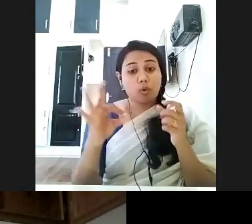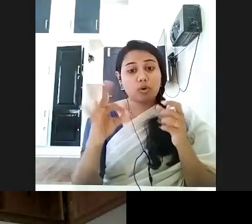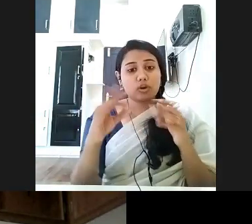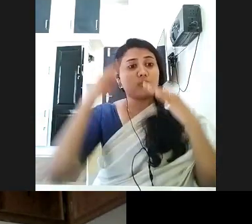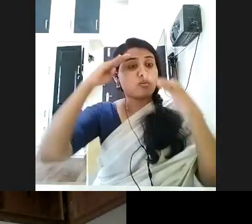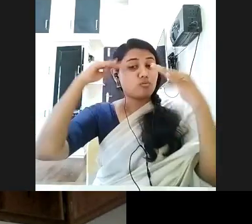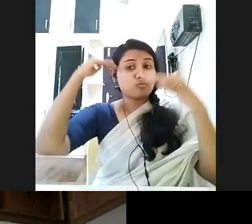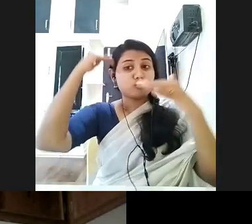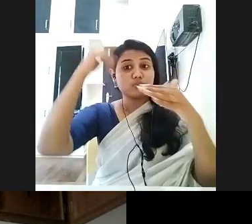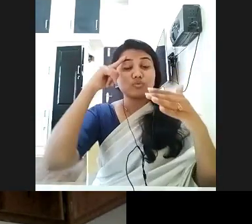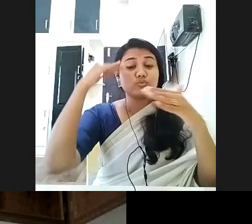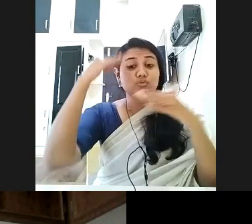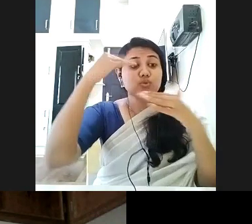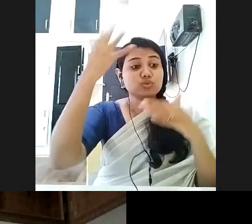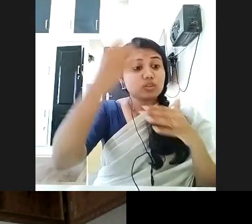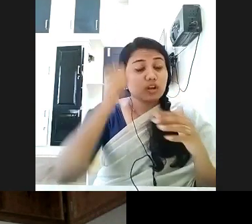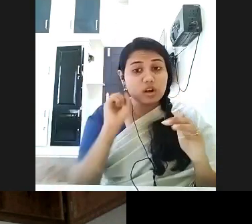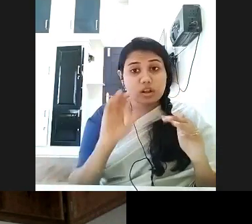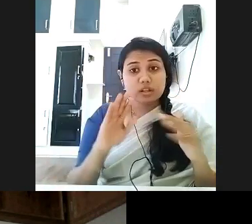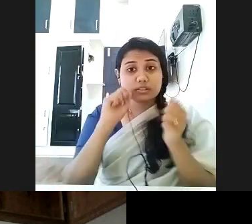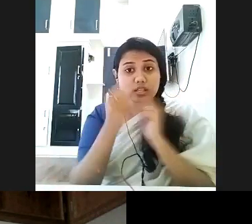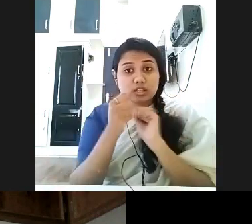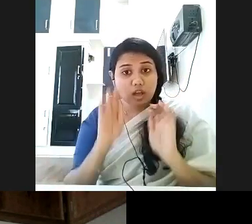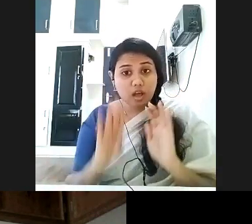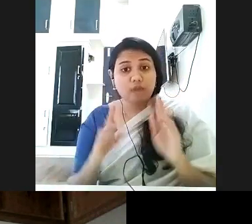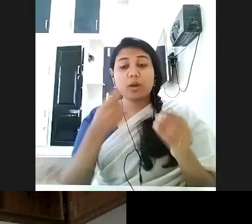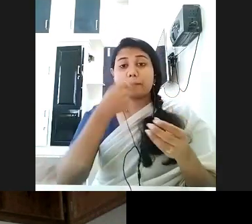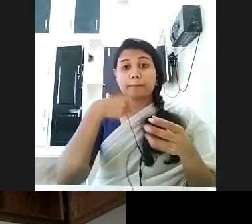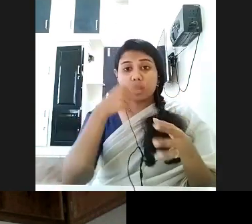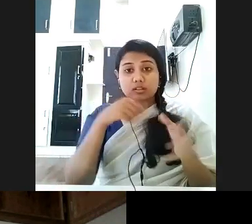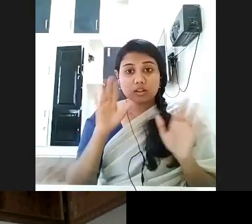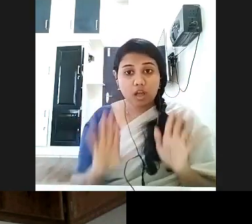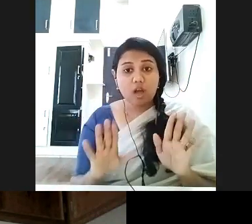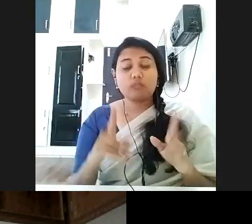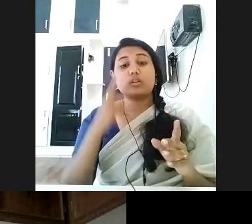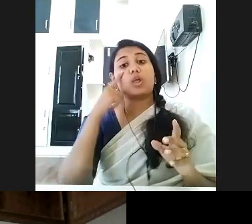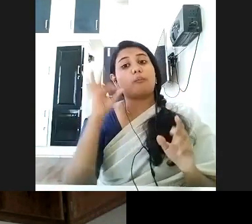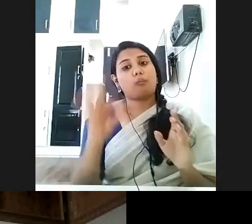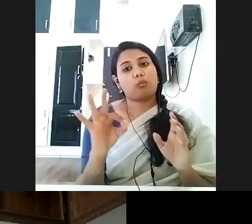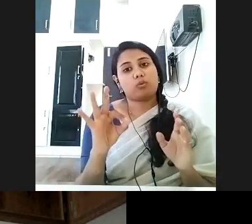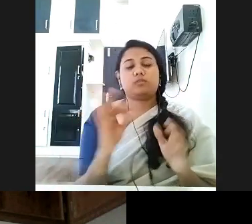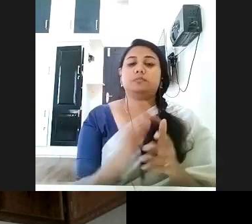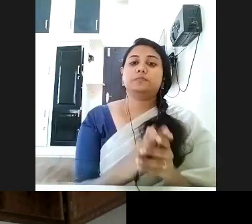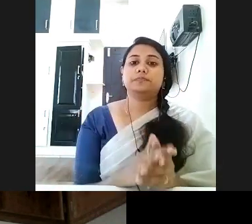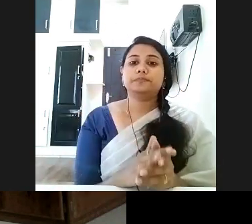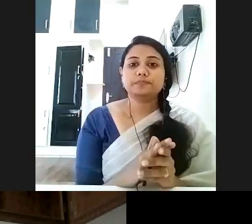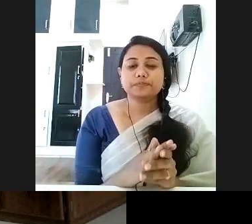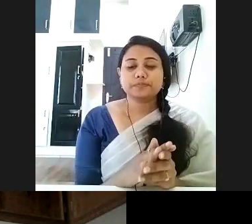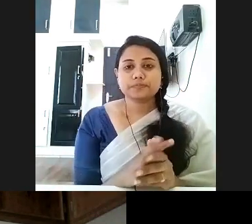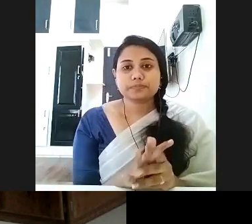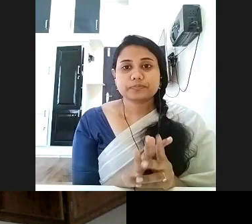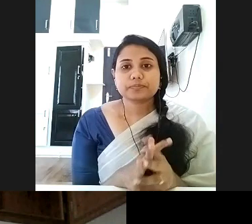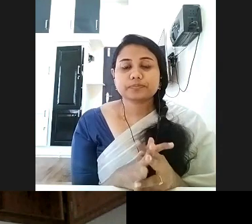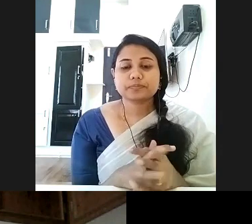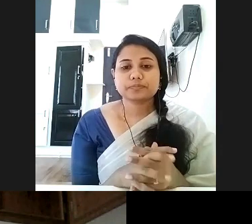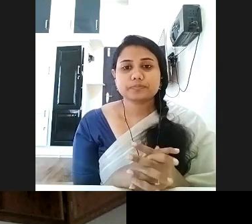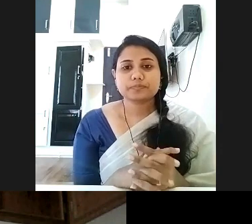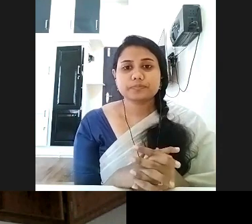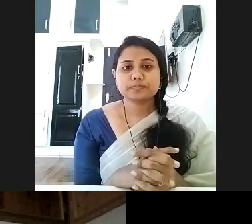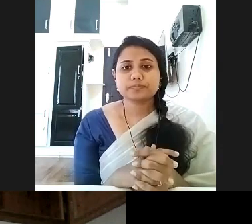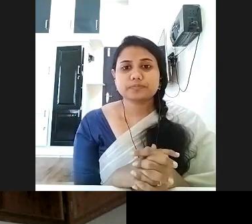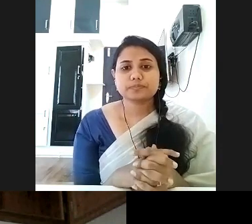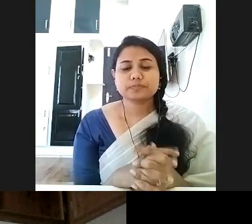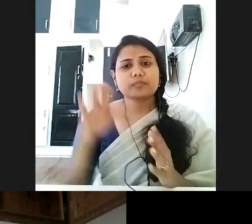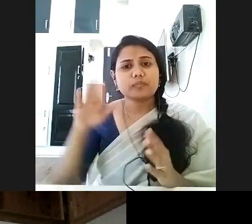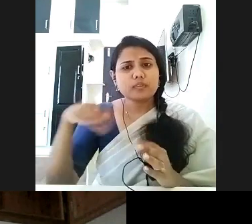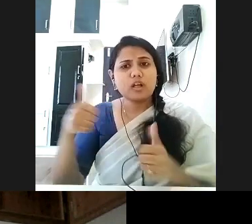മാറ്റങ്ങൾ വരുന്നുണ്ടോ, ട്രീറ്റ്മെന്റ് വല്ലതുമുണ്ടോ എല്ലാം അറിയാൻ വേണ്ടി നമുക്കത് മാൻഡേറ്ററി ആണ്. ഓക്കെ, താങ്ക് യു. മാഡം, വേറൊരു